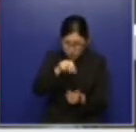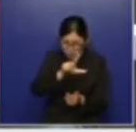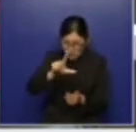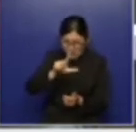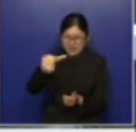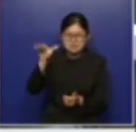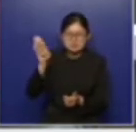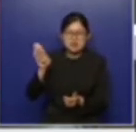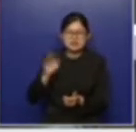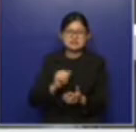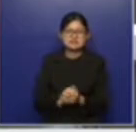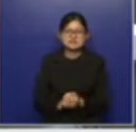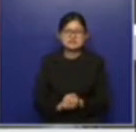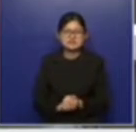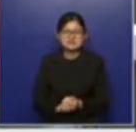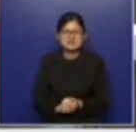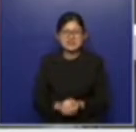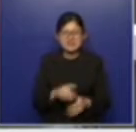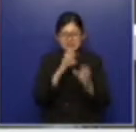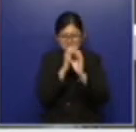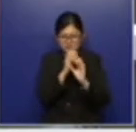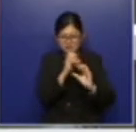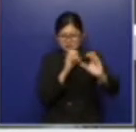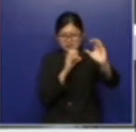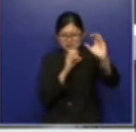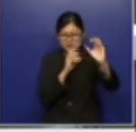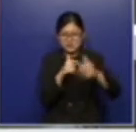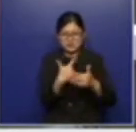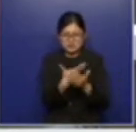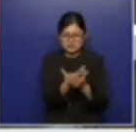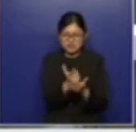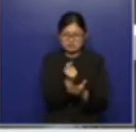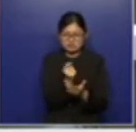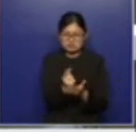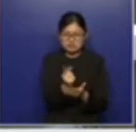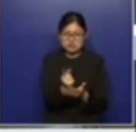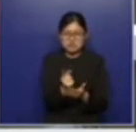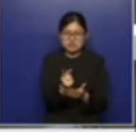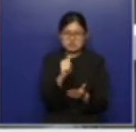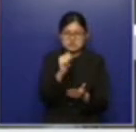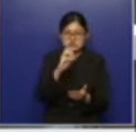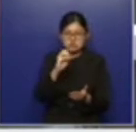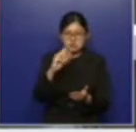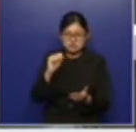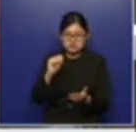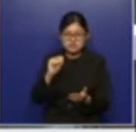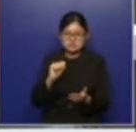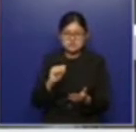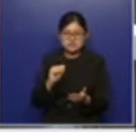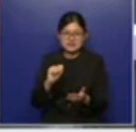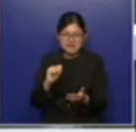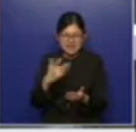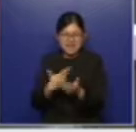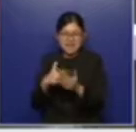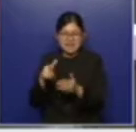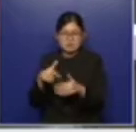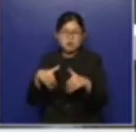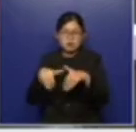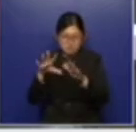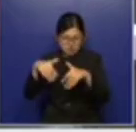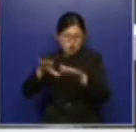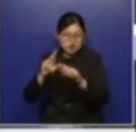ครับกสทช.ให้ TOT กระทรวง DE ให้ TOT จ่ายเงินไปก่อน 2,000 กว่าล้านบา